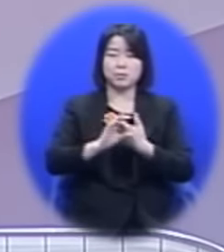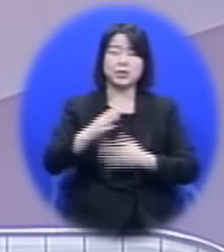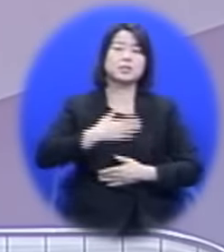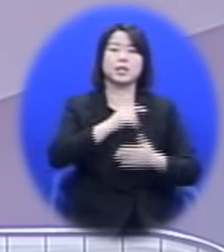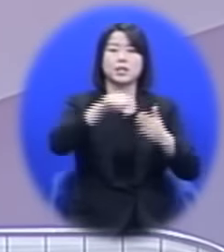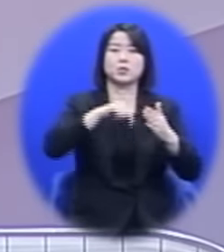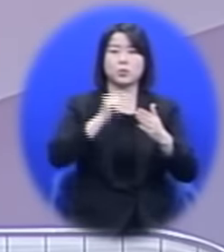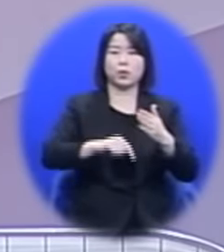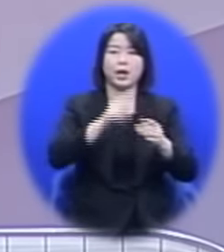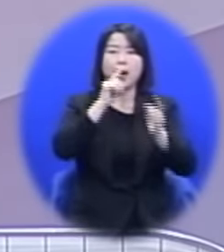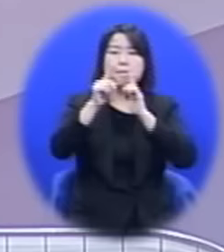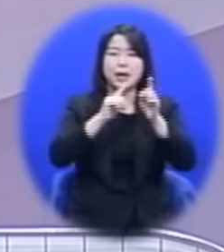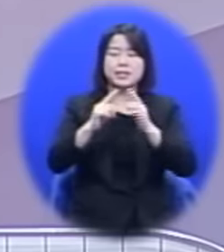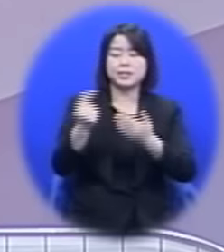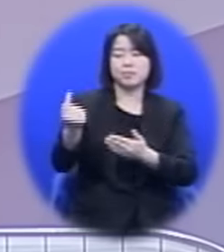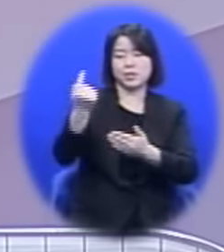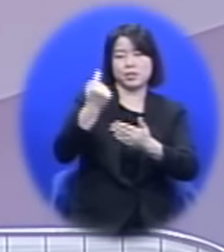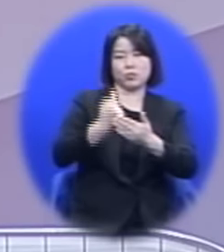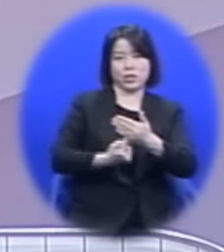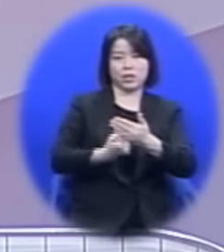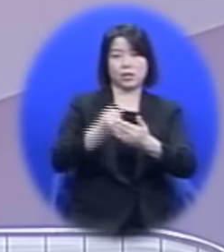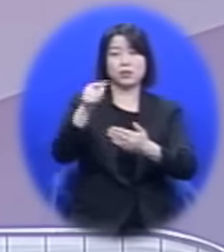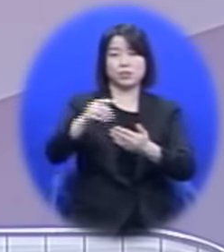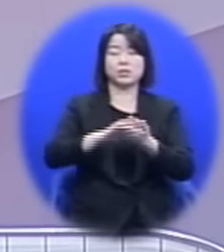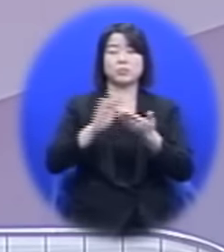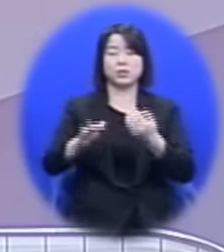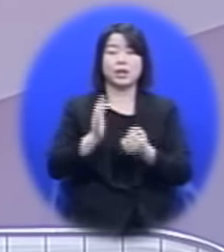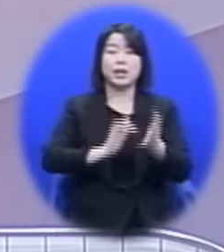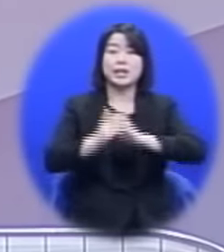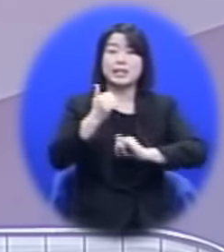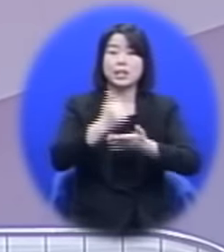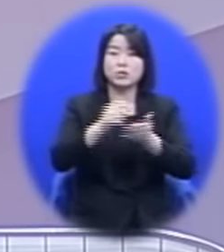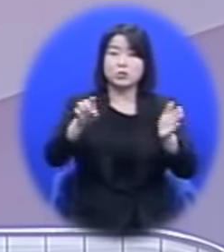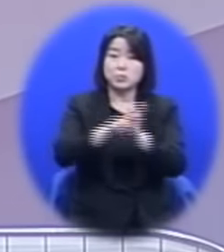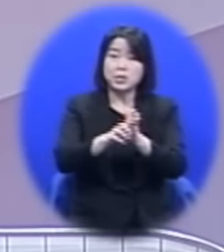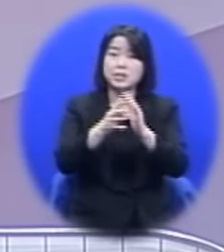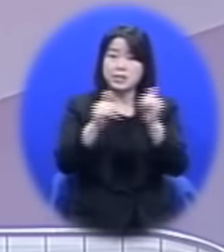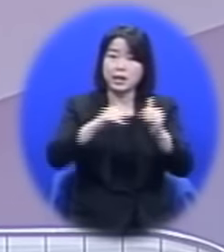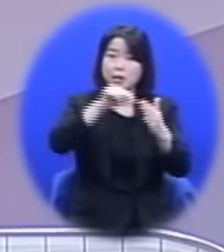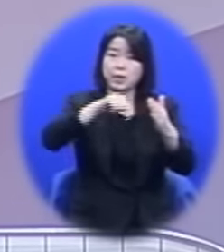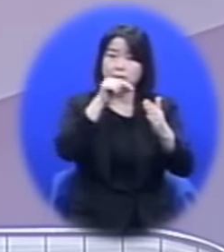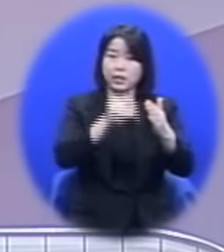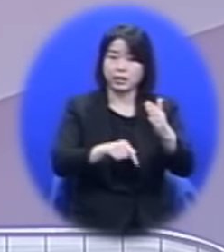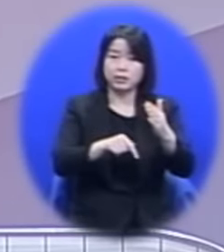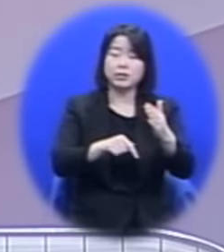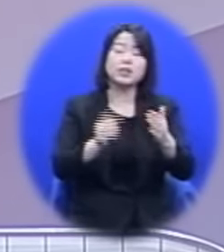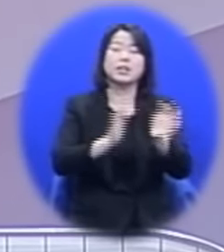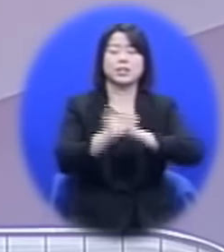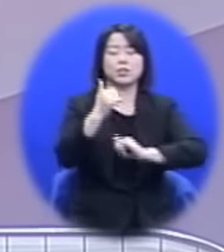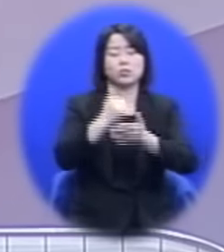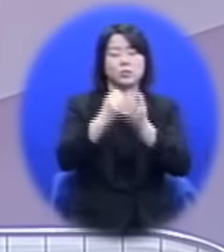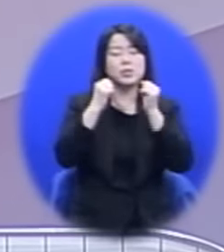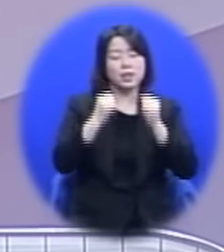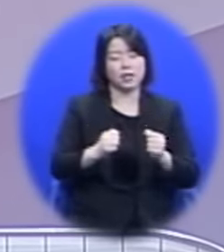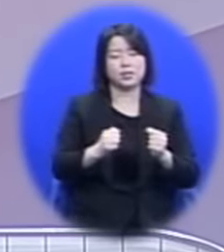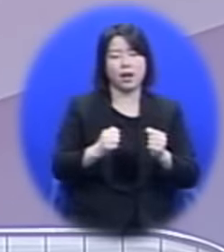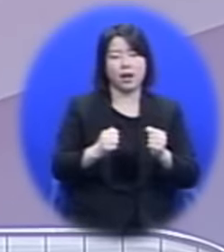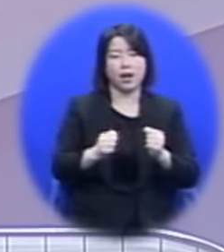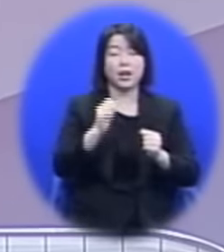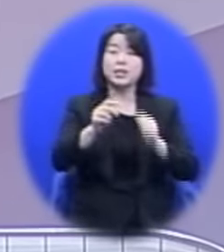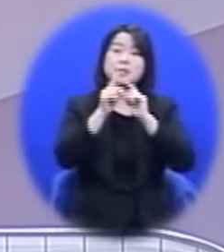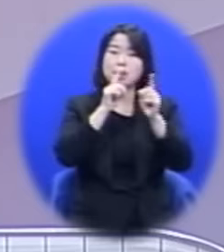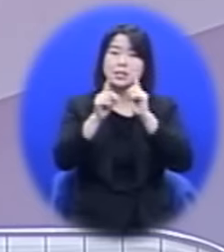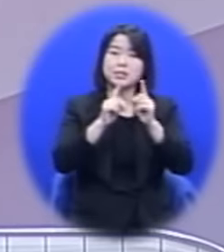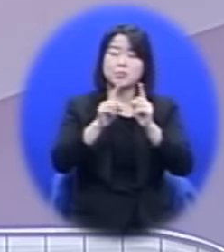속에 말씀이 들어왔다는 것입니다. 예수를 믿는 사람 안에는 예수님이 계시다. 그 말씀이 그때